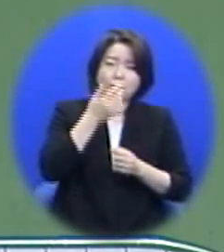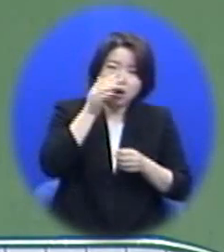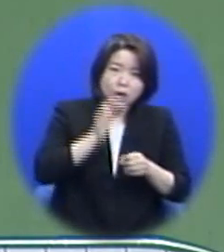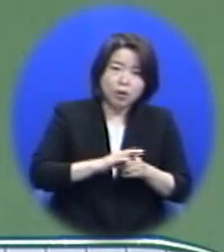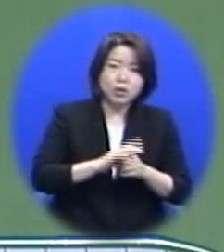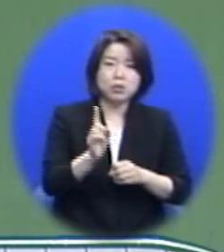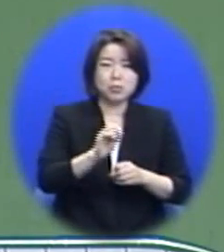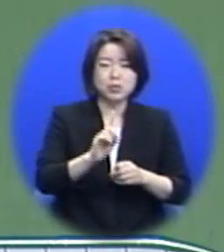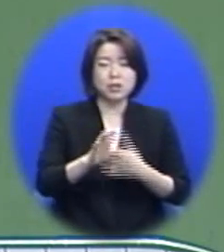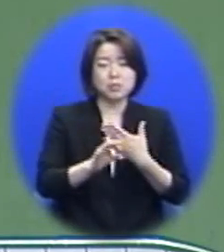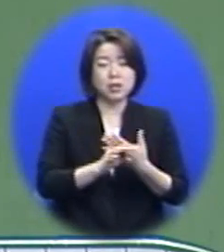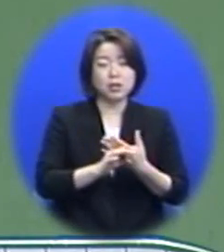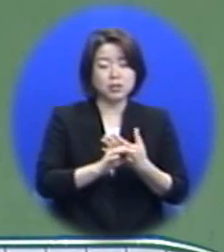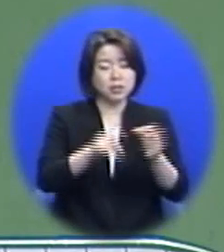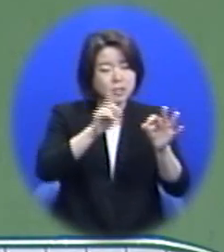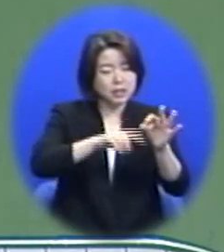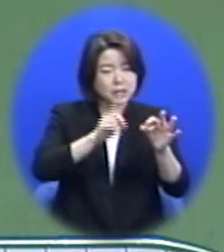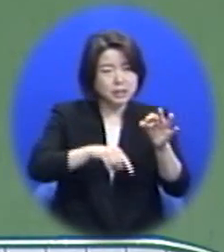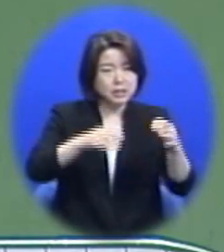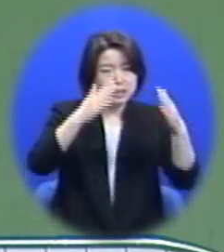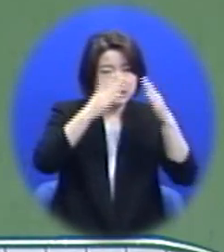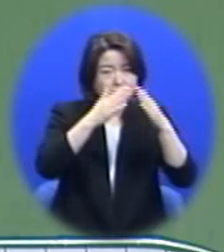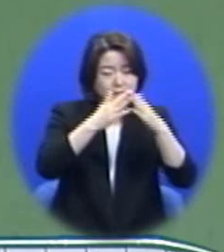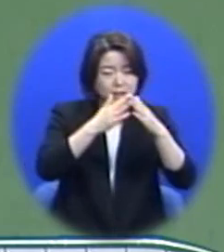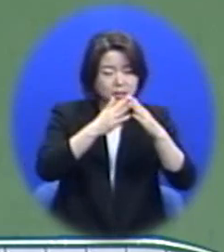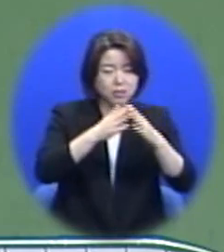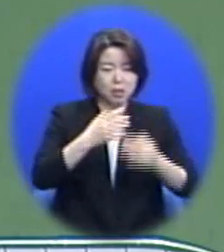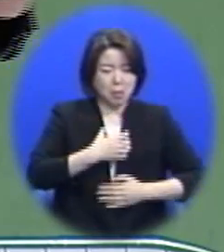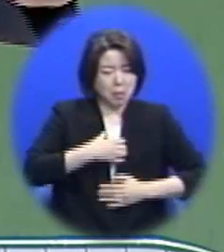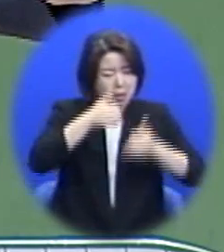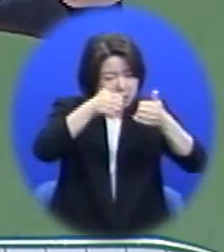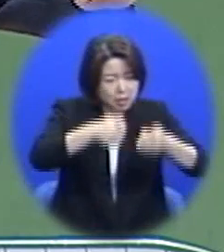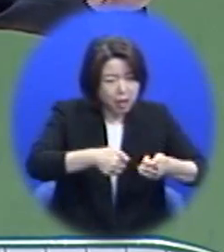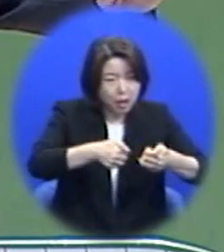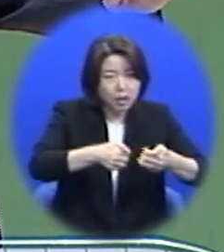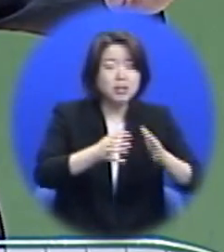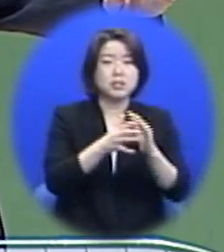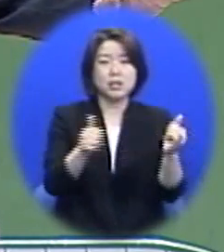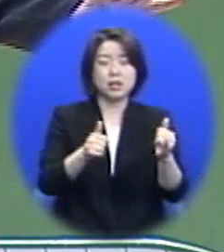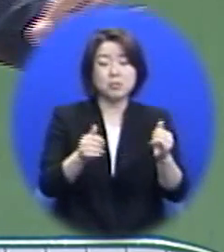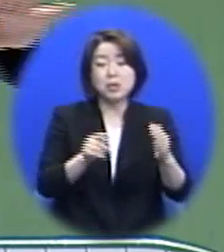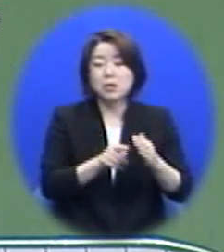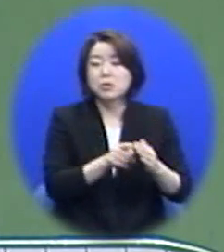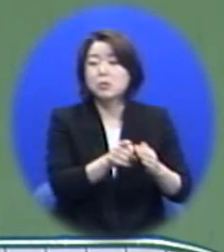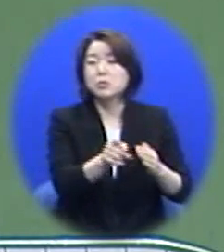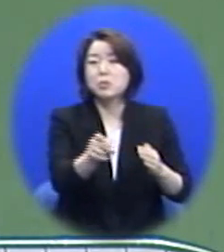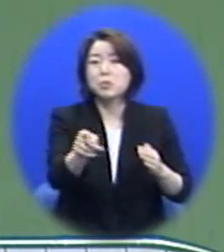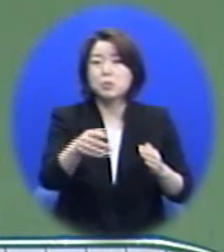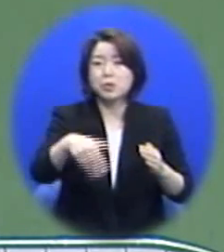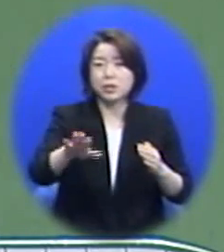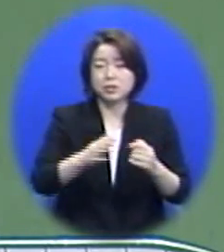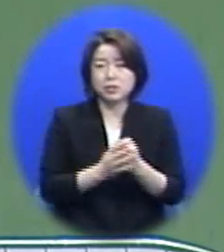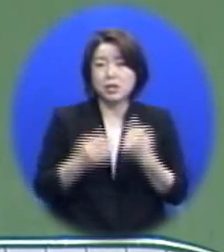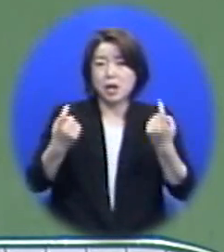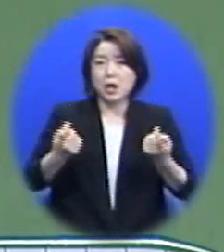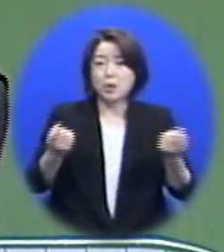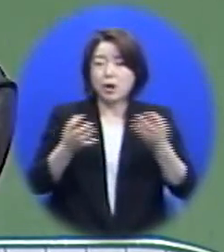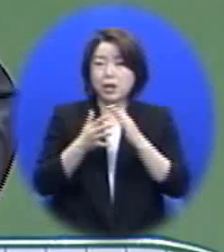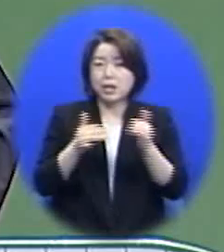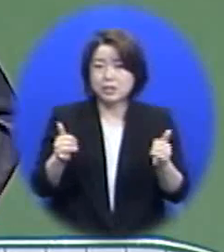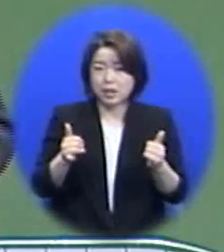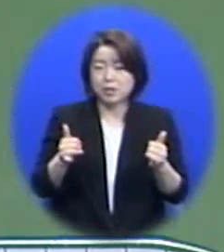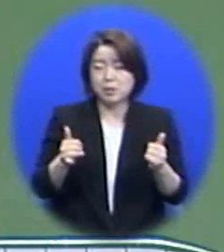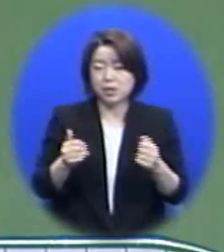그렇게 사당에서 경건하게 절을 하던 사람들이 조금만 더 나가서는 관광객들에게